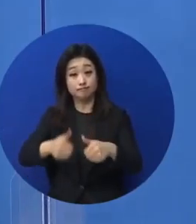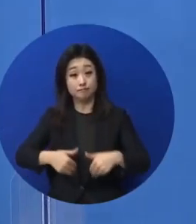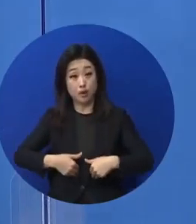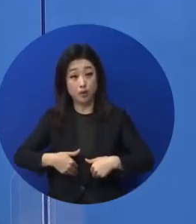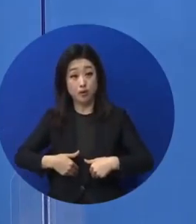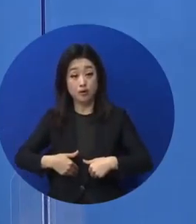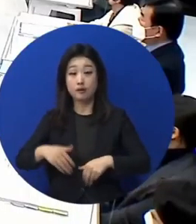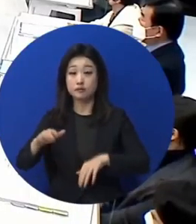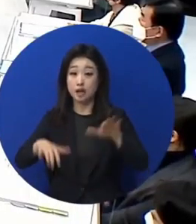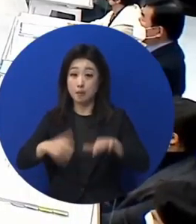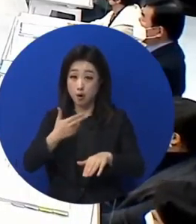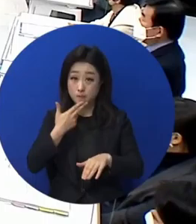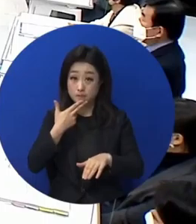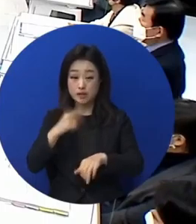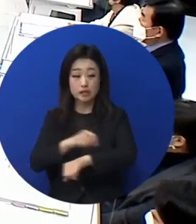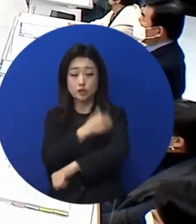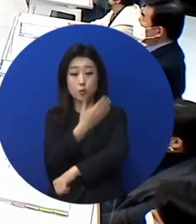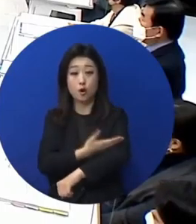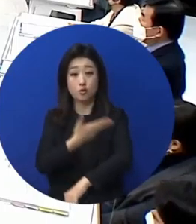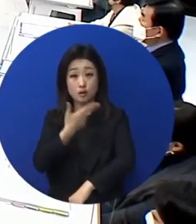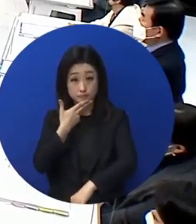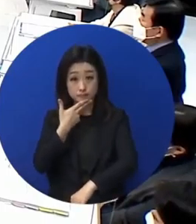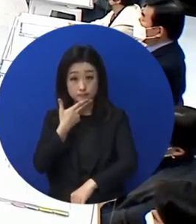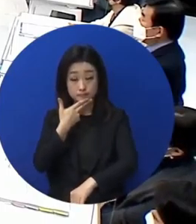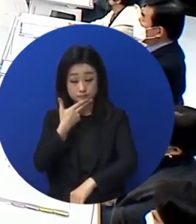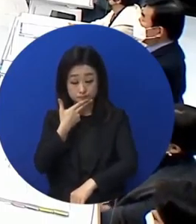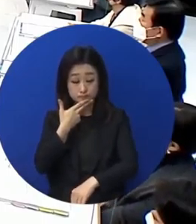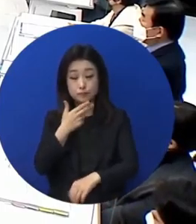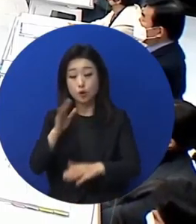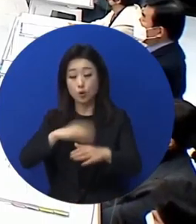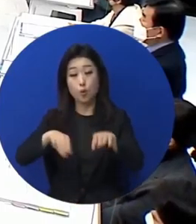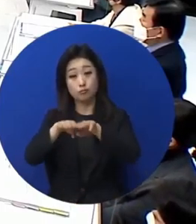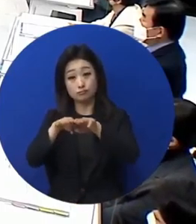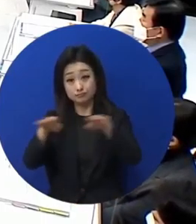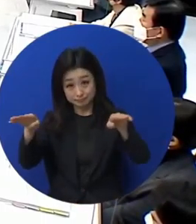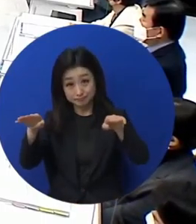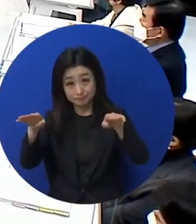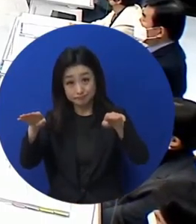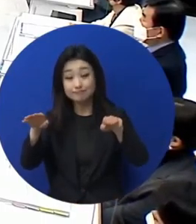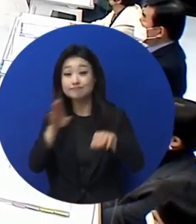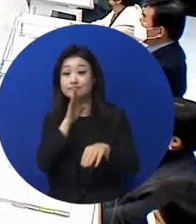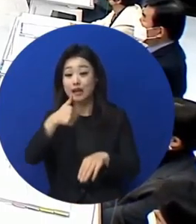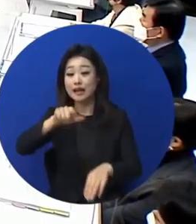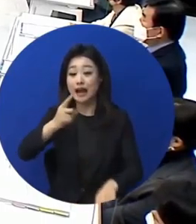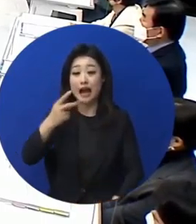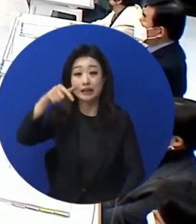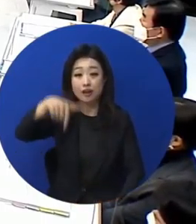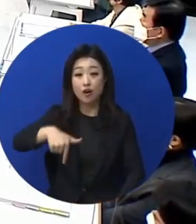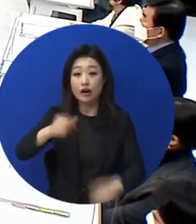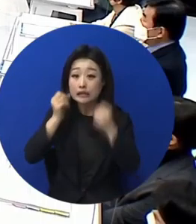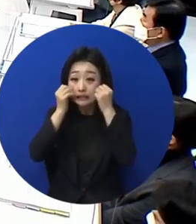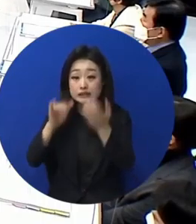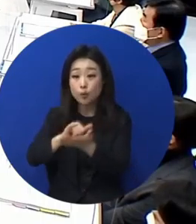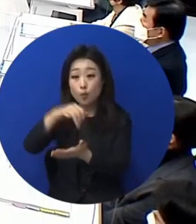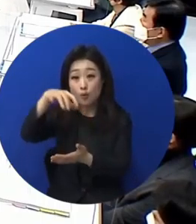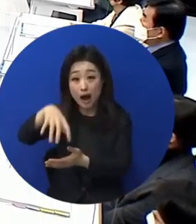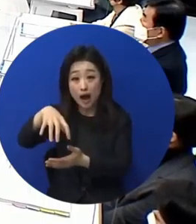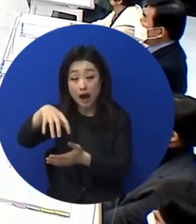또 특권 그리고 불평등이 없어지는 상태가 아니겠습니까? 가덕신공항을 통해서 우리는